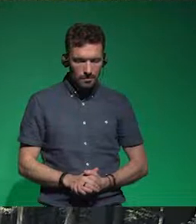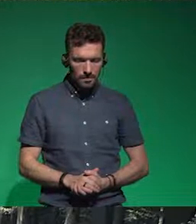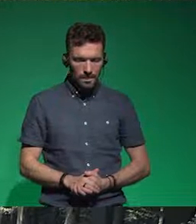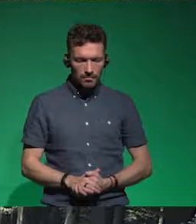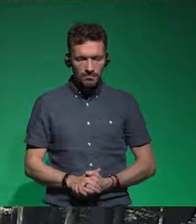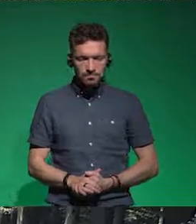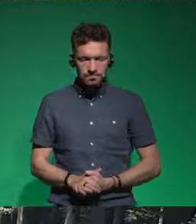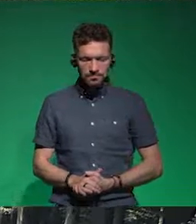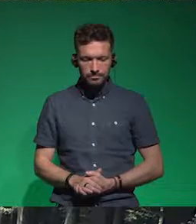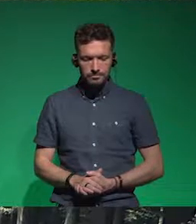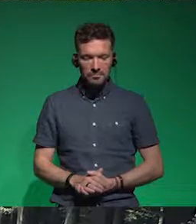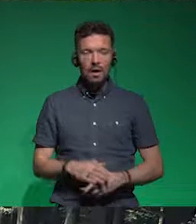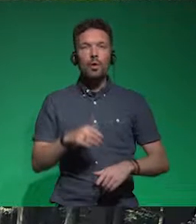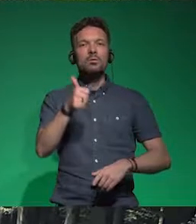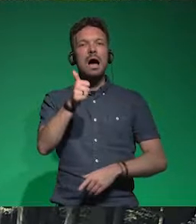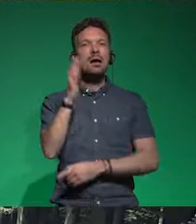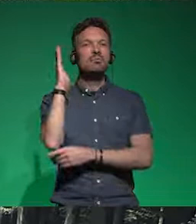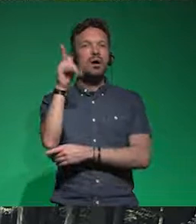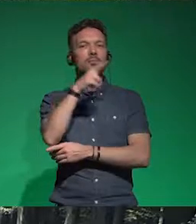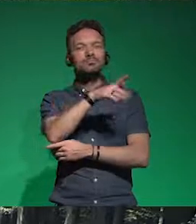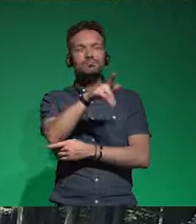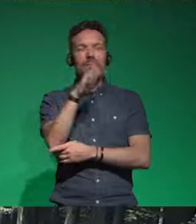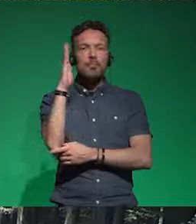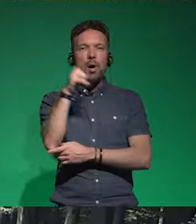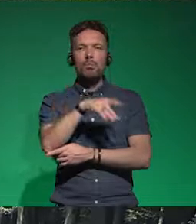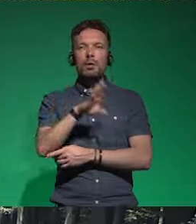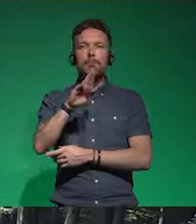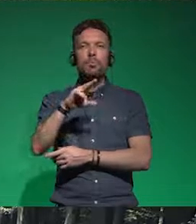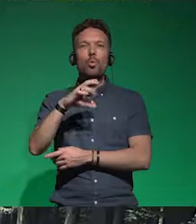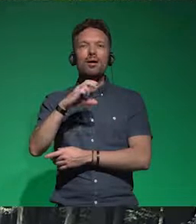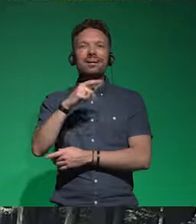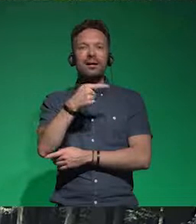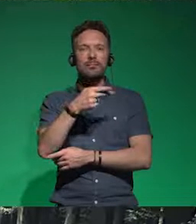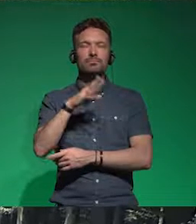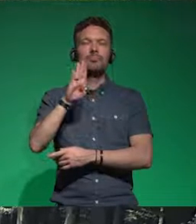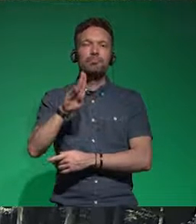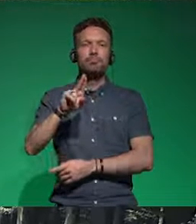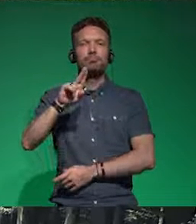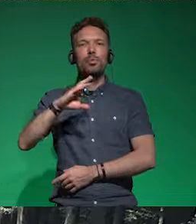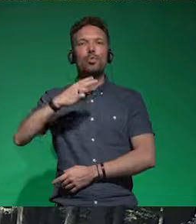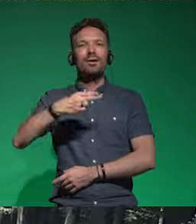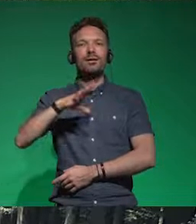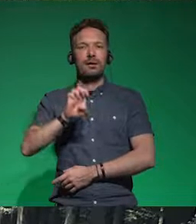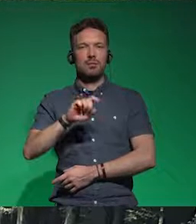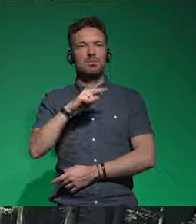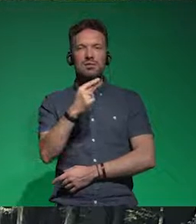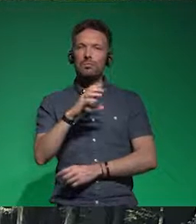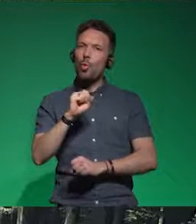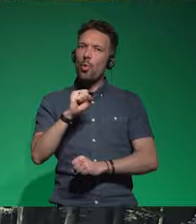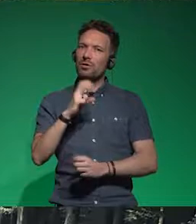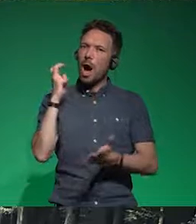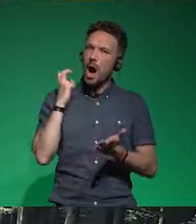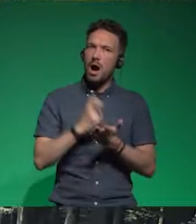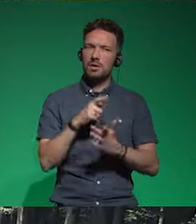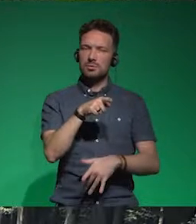landesprägende Baumart, die Buche, von diesen Dürreentwicklungen sehr stark betroffen. Wir verzeichnen